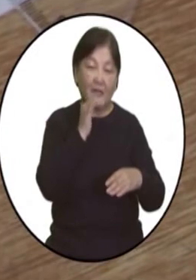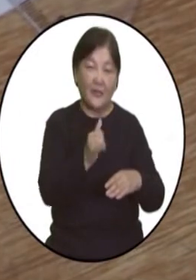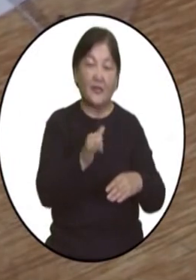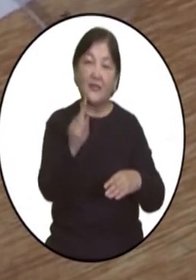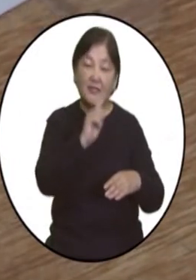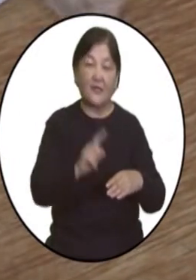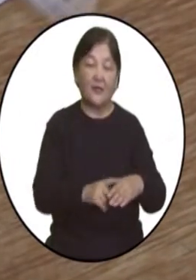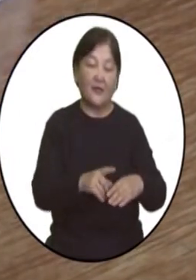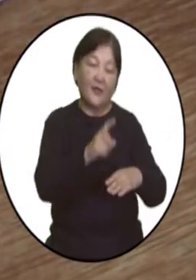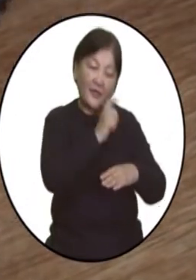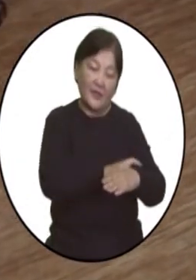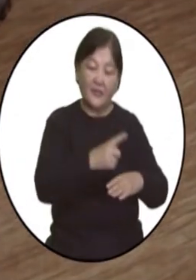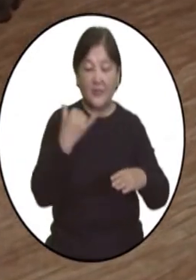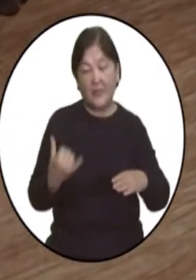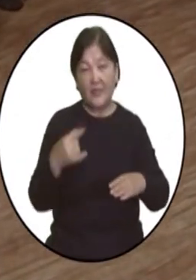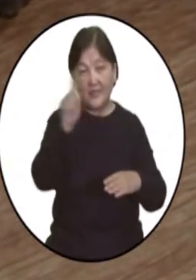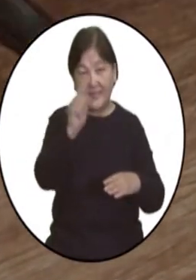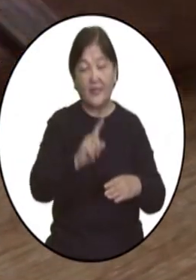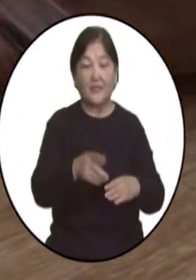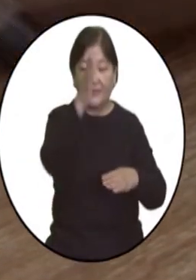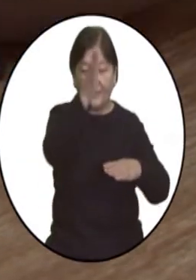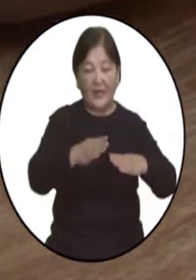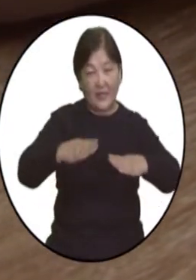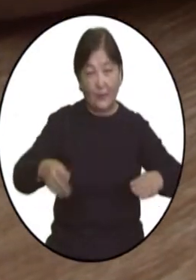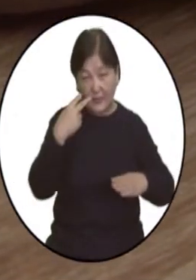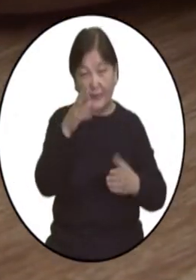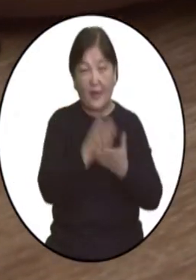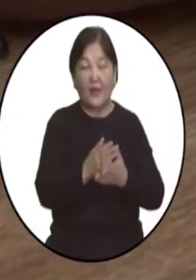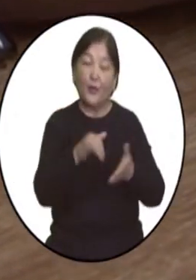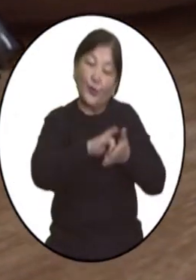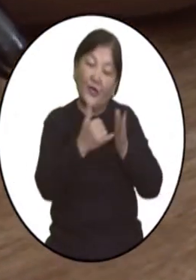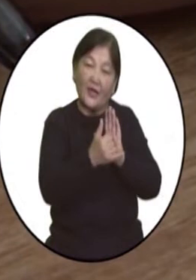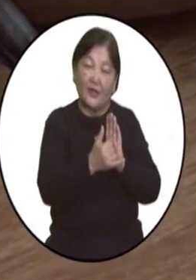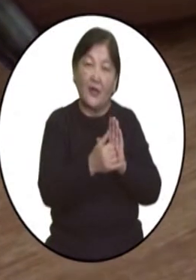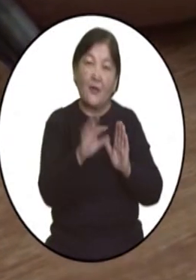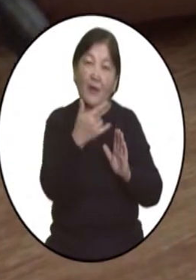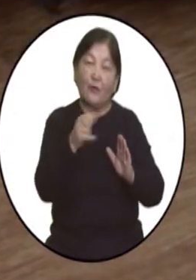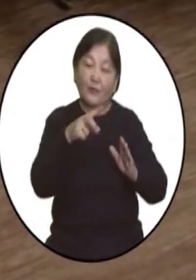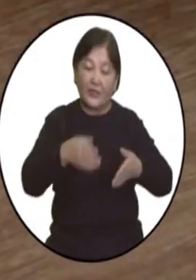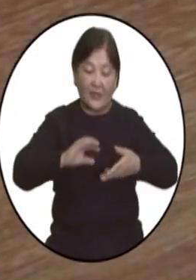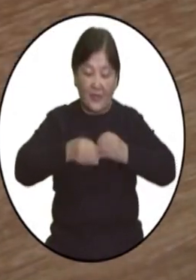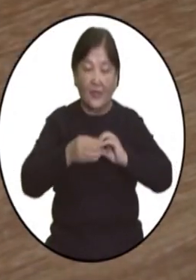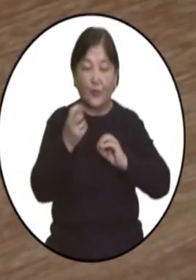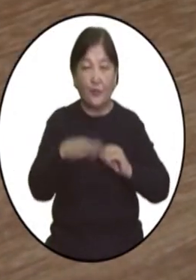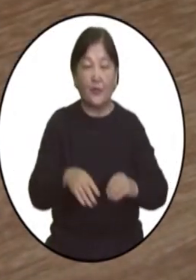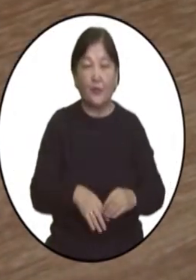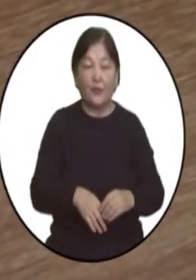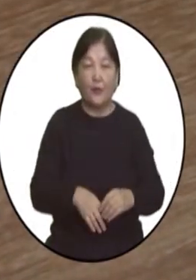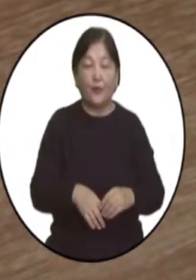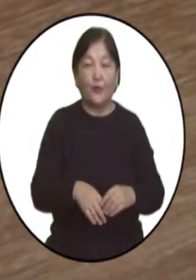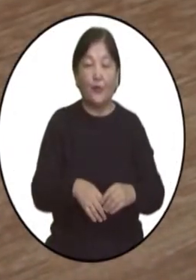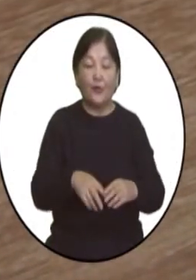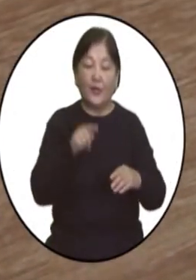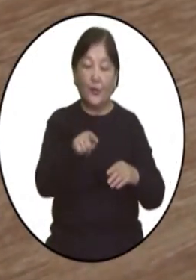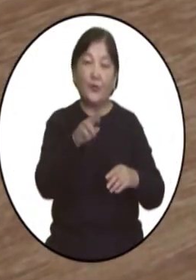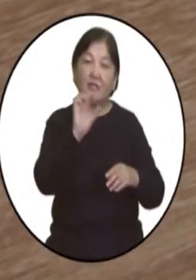хамааралтайгаар байршиж байдаг. Одоо багш нь уг утгаар байгуултыг хийхэд тулд координатын эхлэл